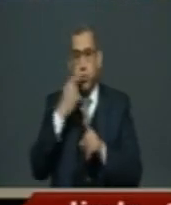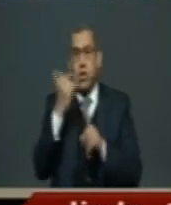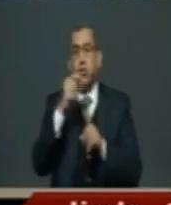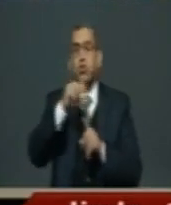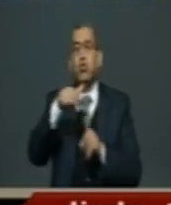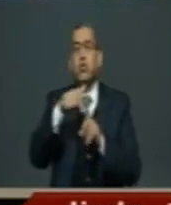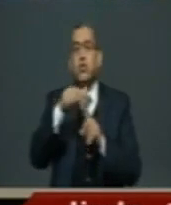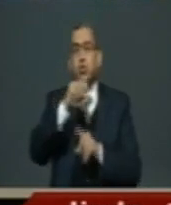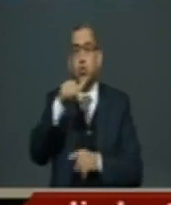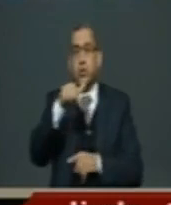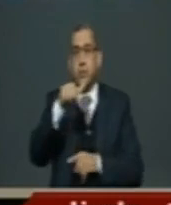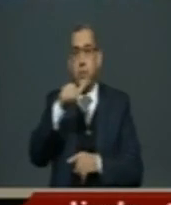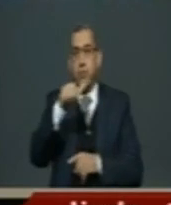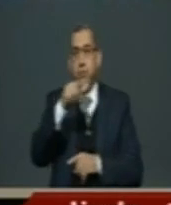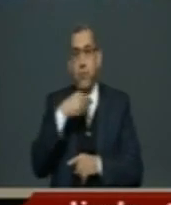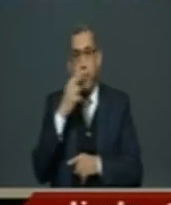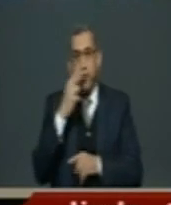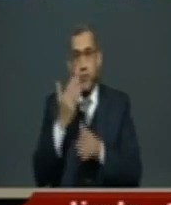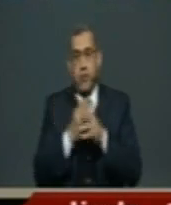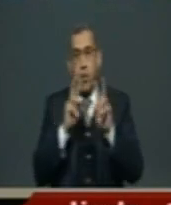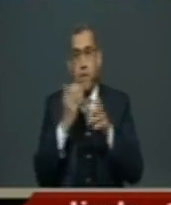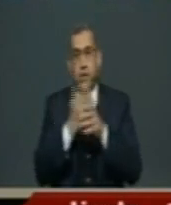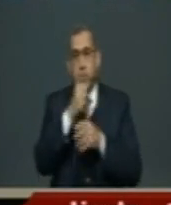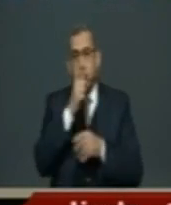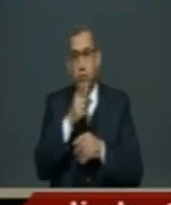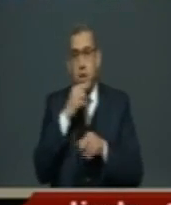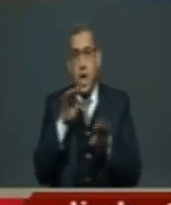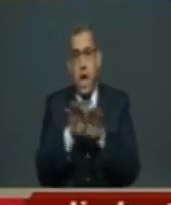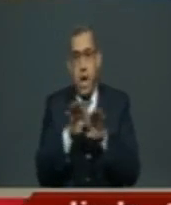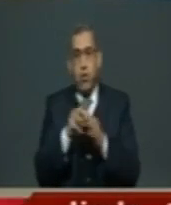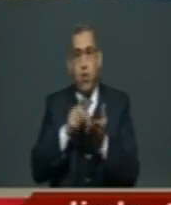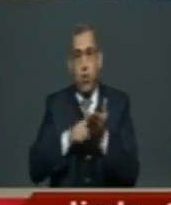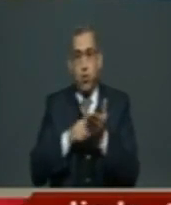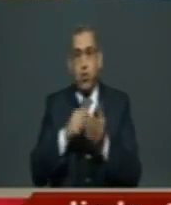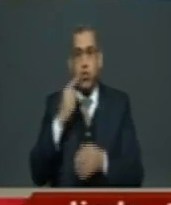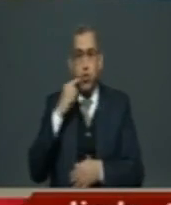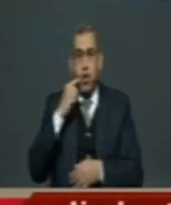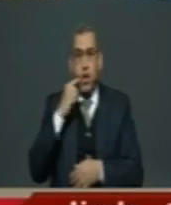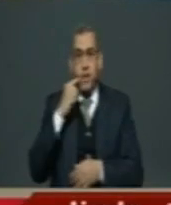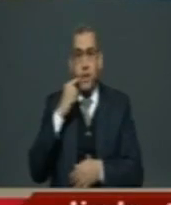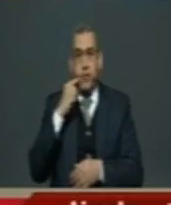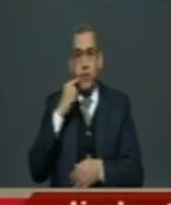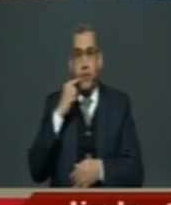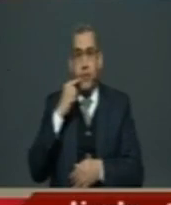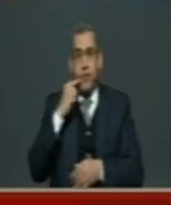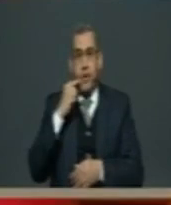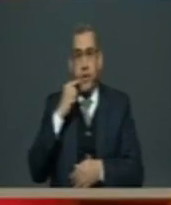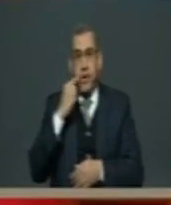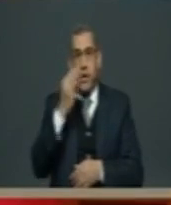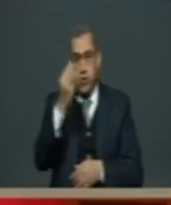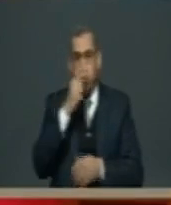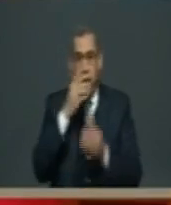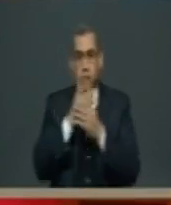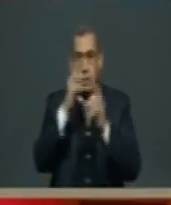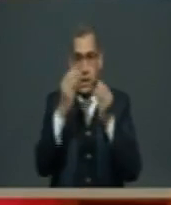علي؟ بس أنا عشان بس نتوقف قدام مثلا القمح والرز والسكر، إن لا حاضر منع سوري